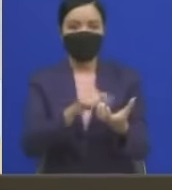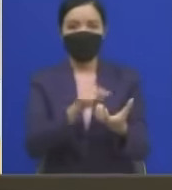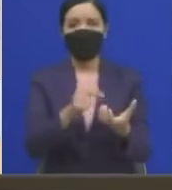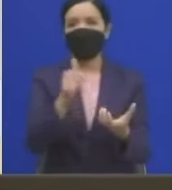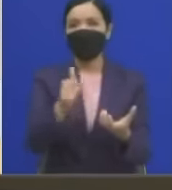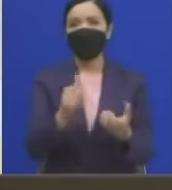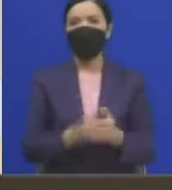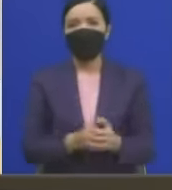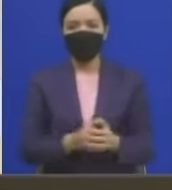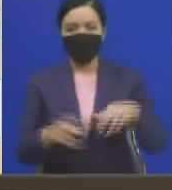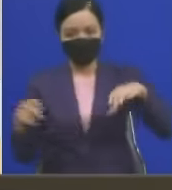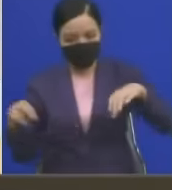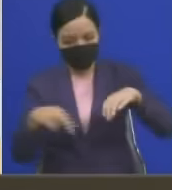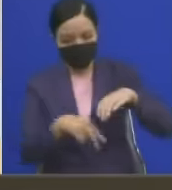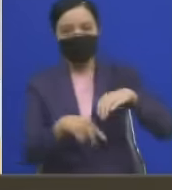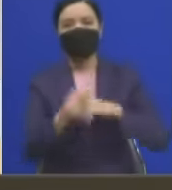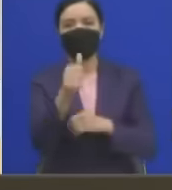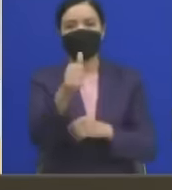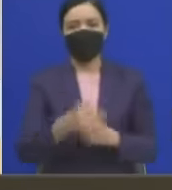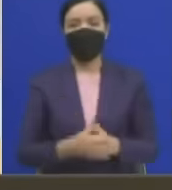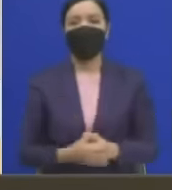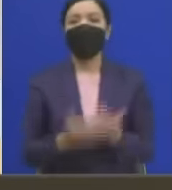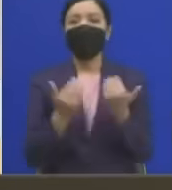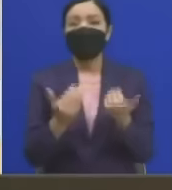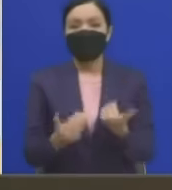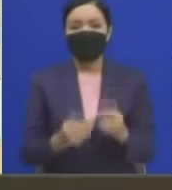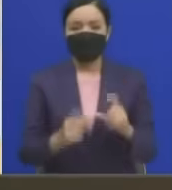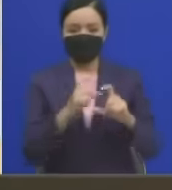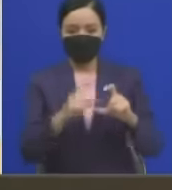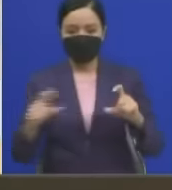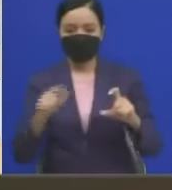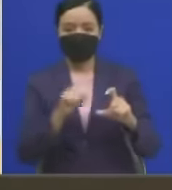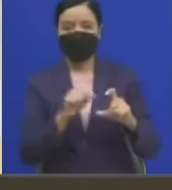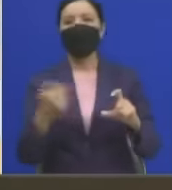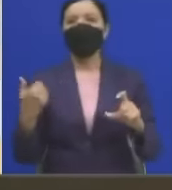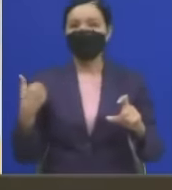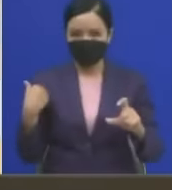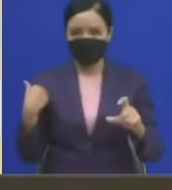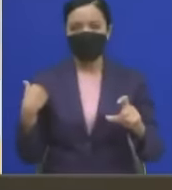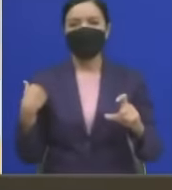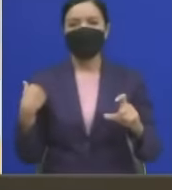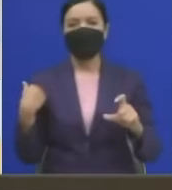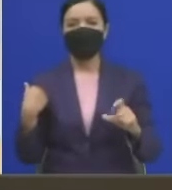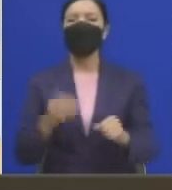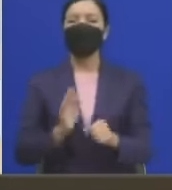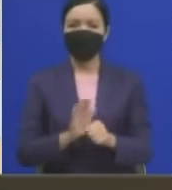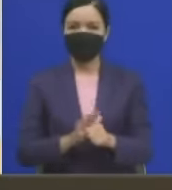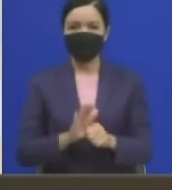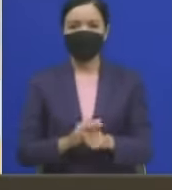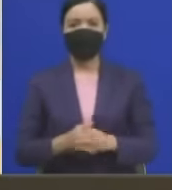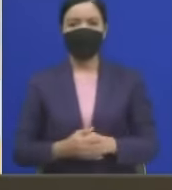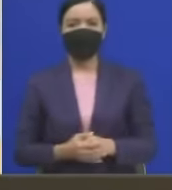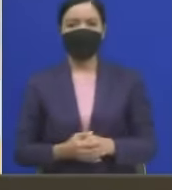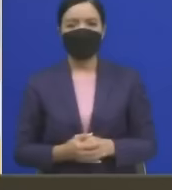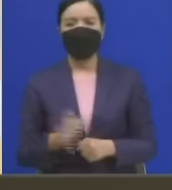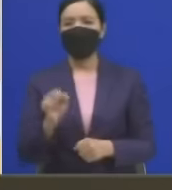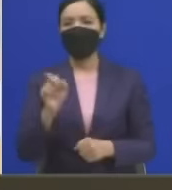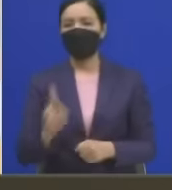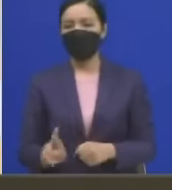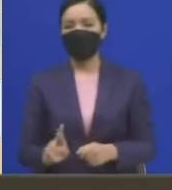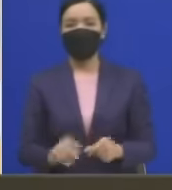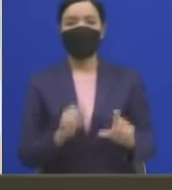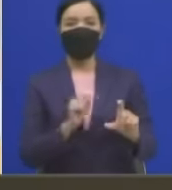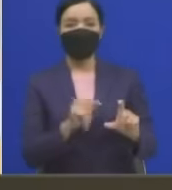นี่วอล์กอินยังได้เลยเพราะตอนนี้วัคซีนเรามีเพียงพอเราสำรองวัคซีน